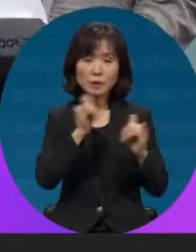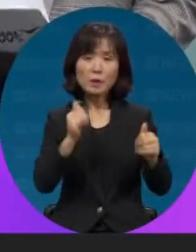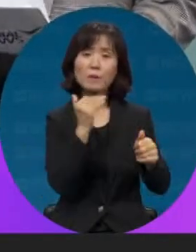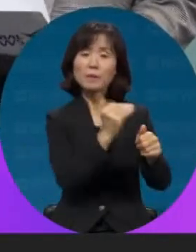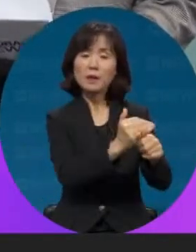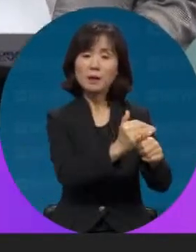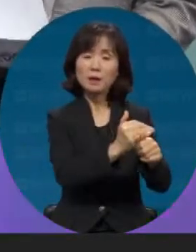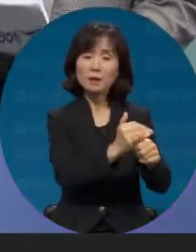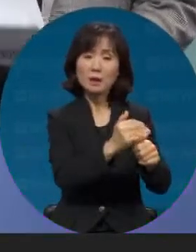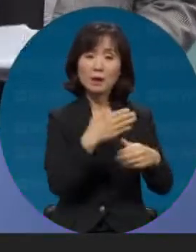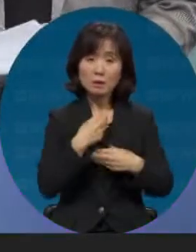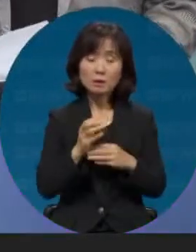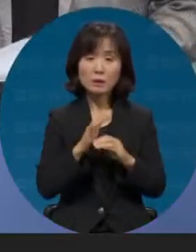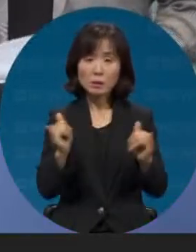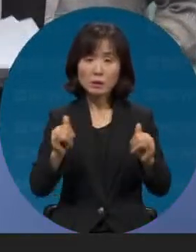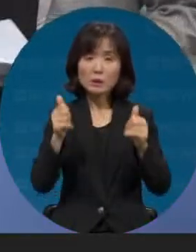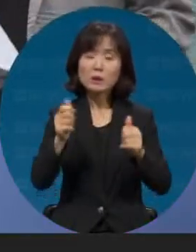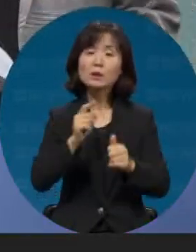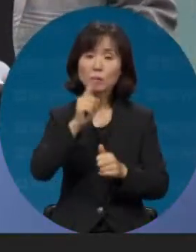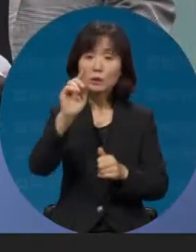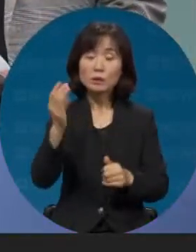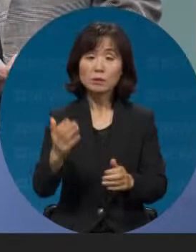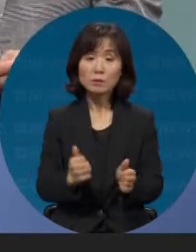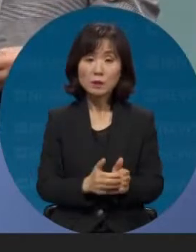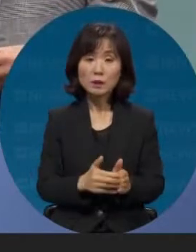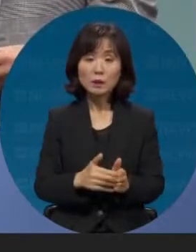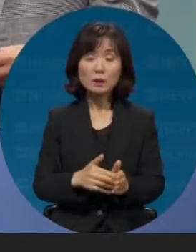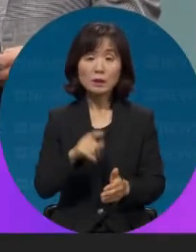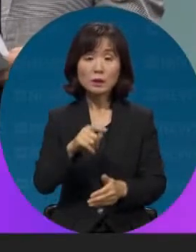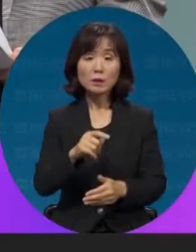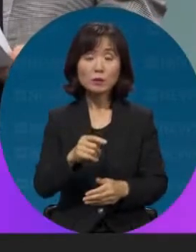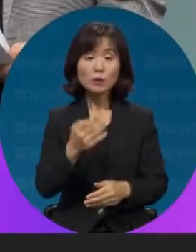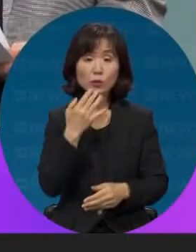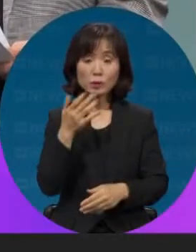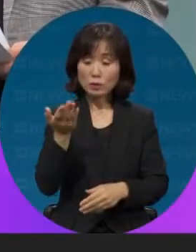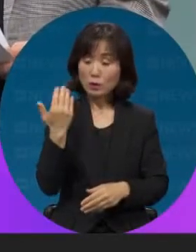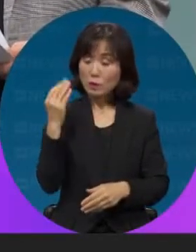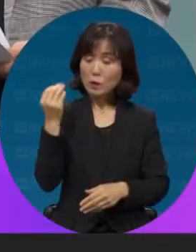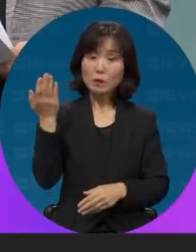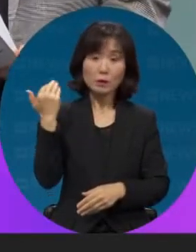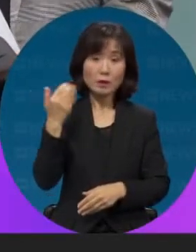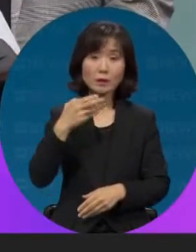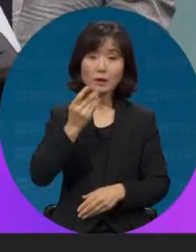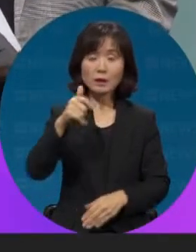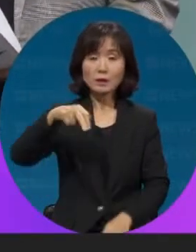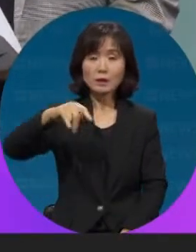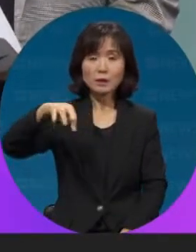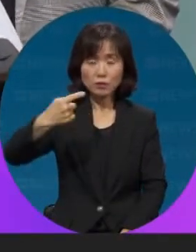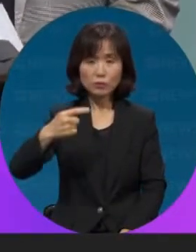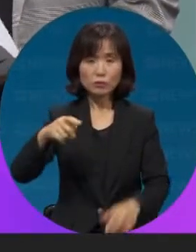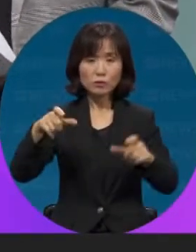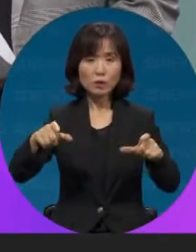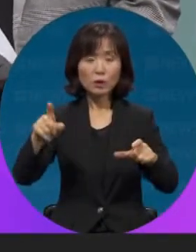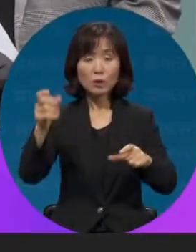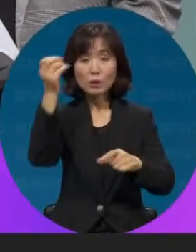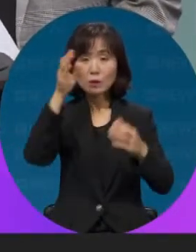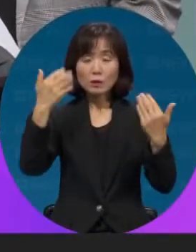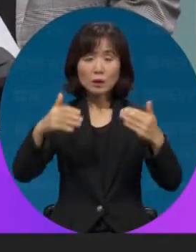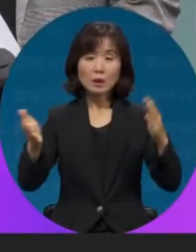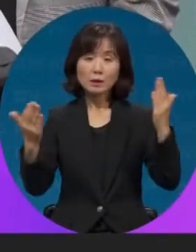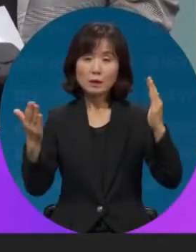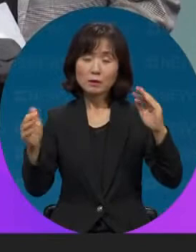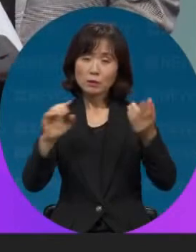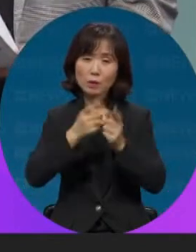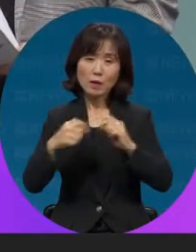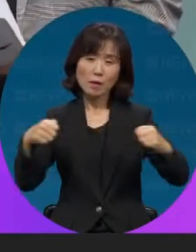있습니다 또 안전 요원은 기소가 됐습니다 어이 사고 뿐 아니라 최근 텍사스주의 한 고등학교의 선 학생들끼리 싸우다가 춤을